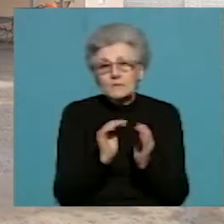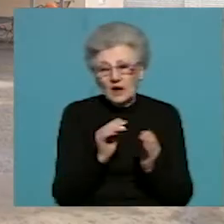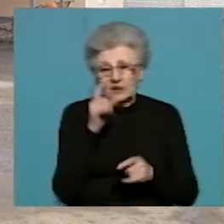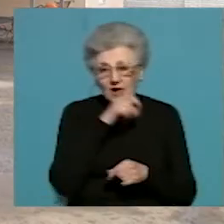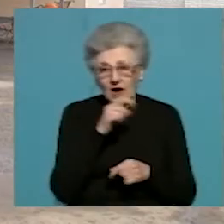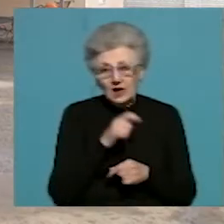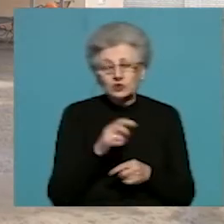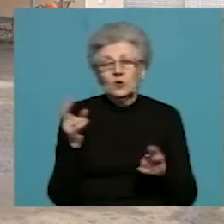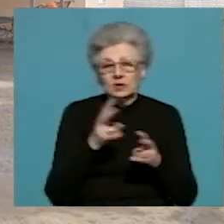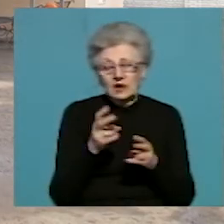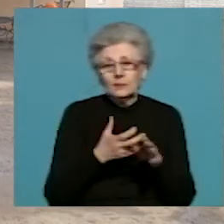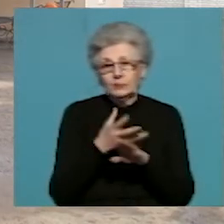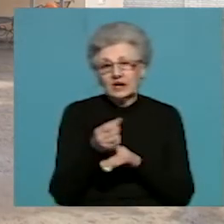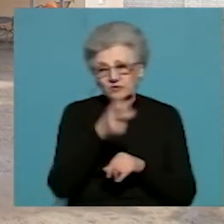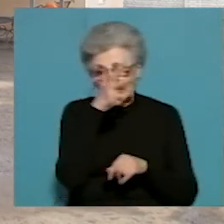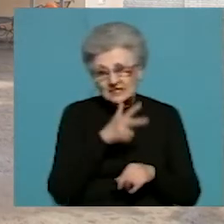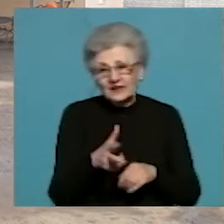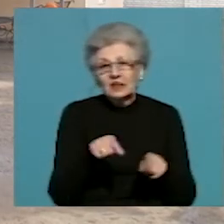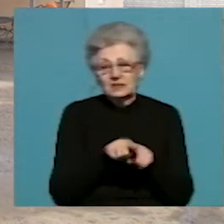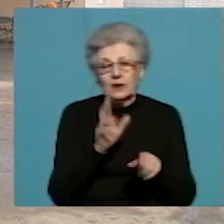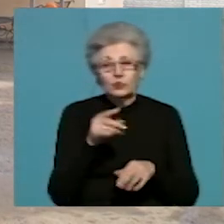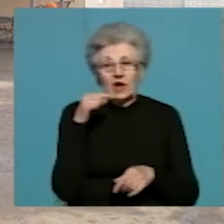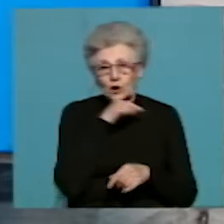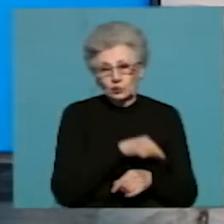сплачувати за квартал. Так буде економніше, каже він.